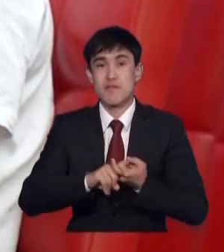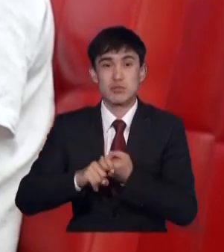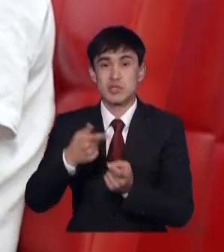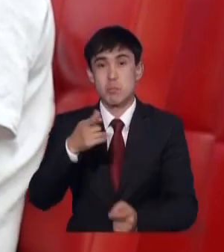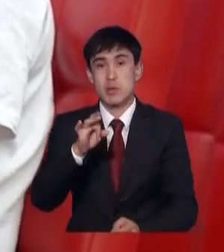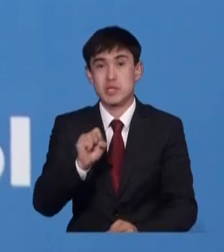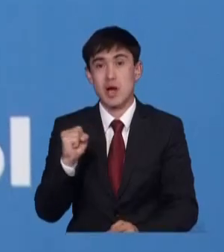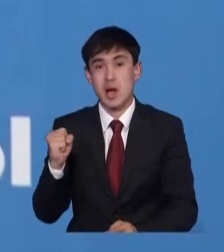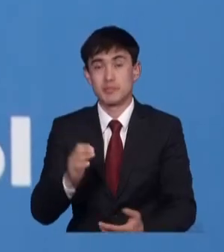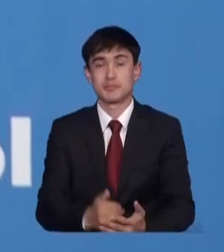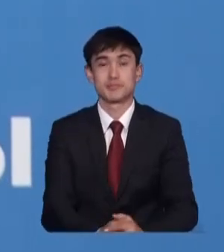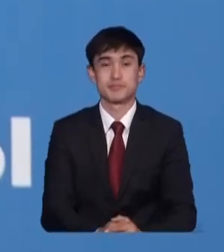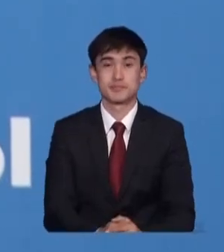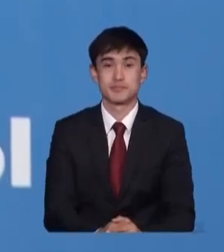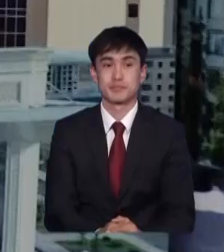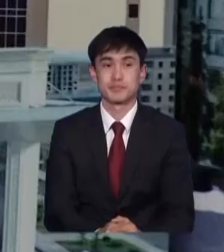гепатита